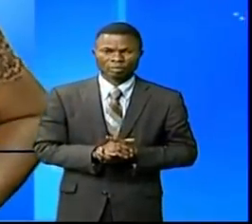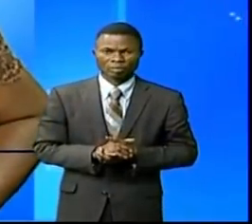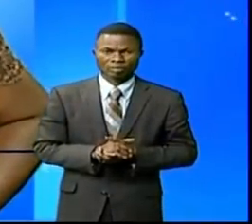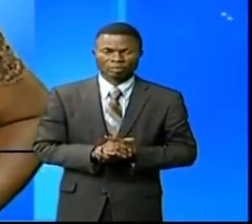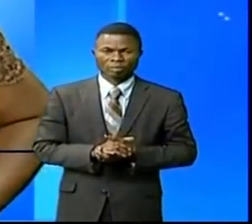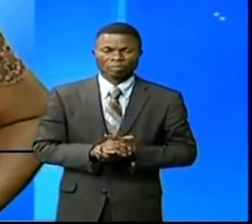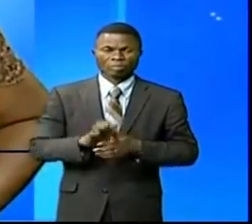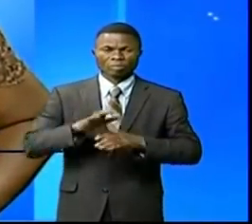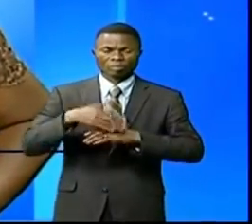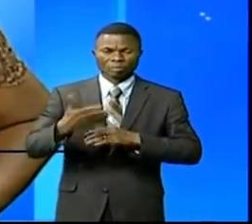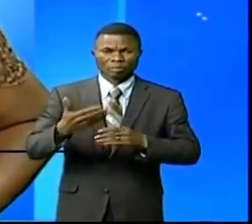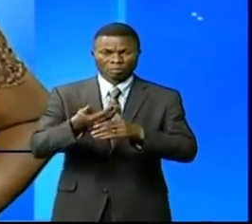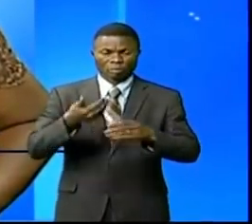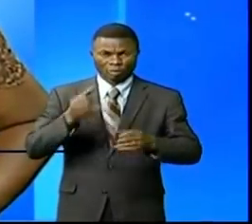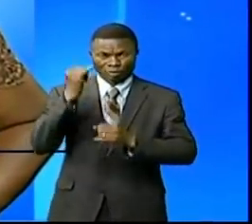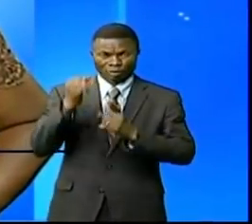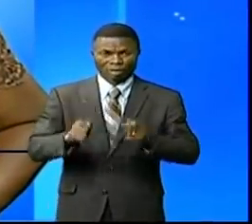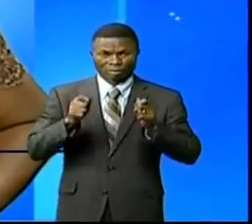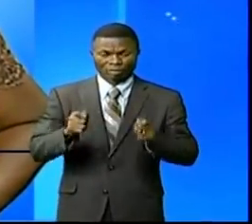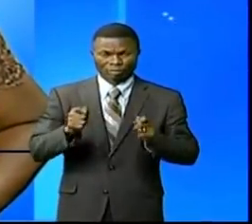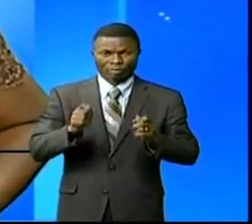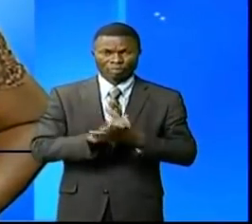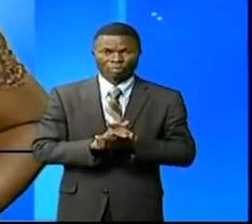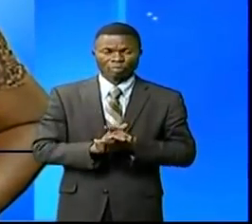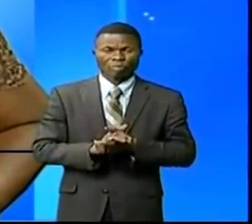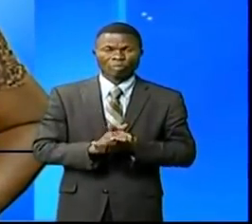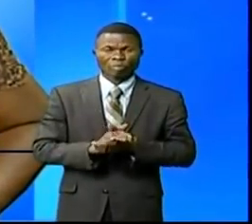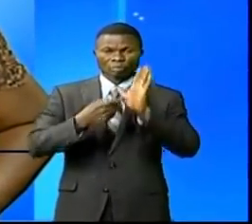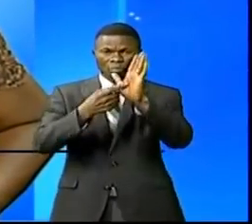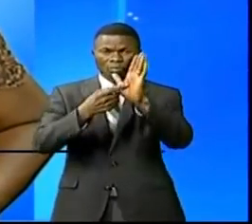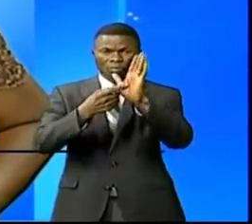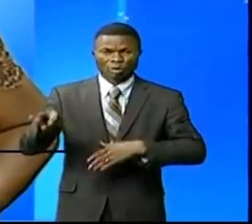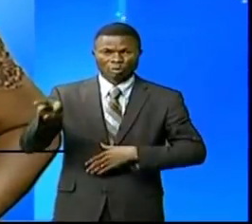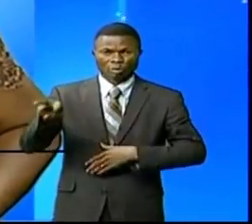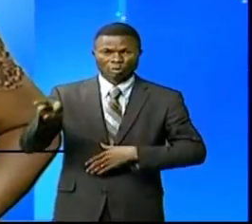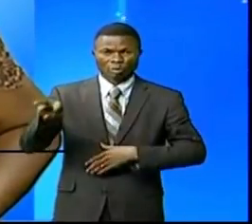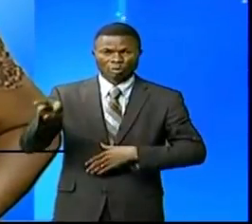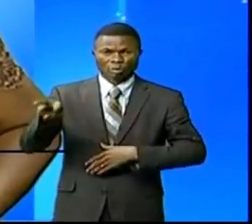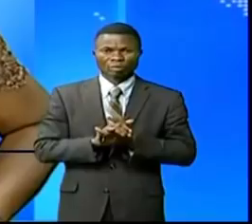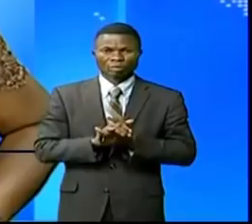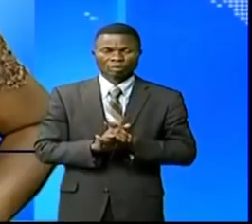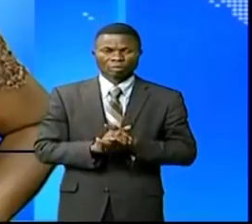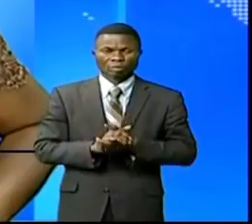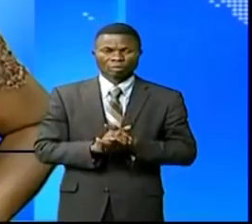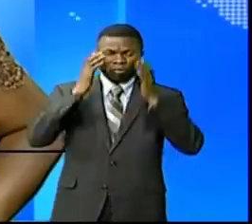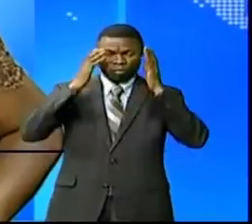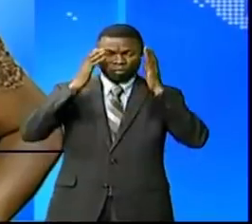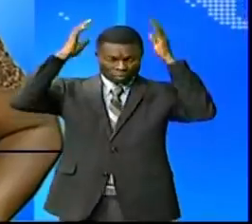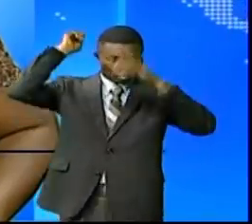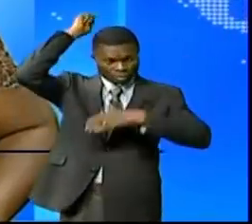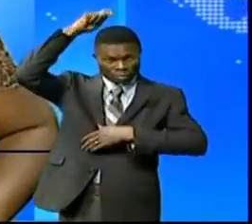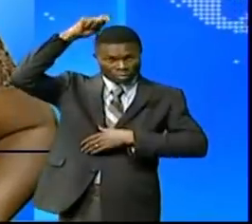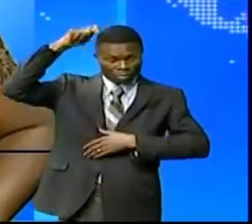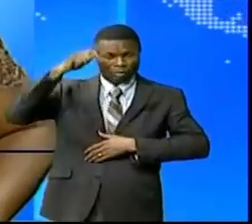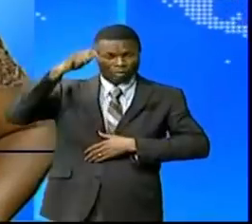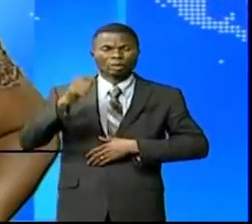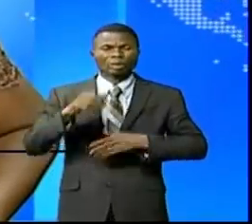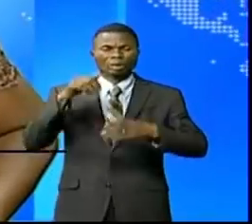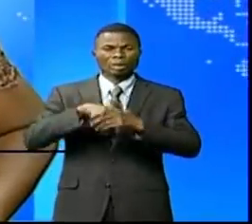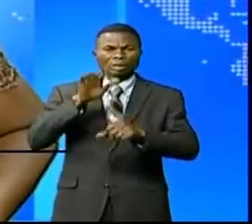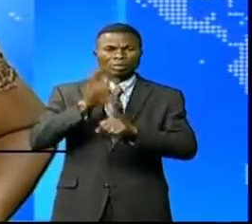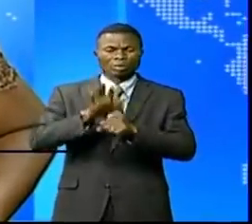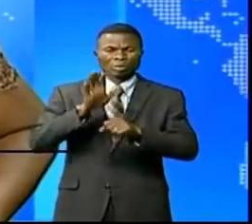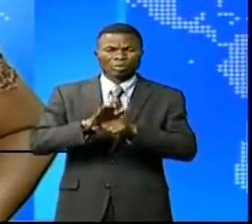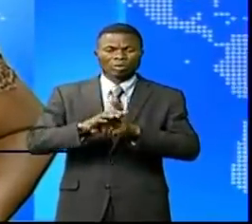Et puis, avant de terminer ce journal, nous vous proposons la collation de grades académiques dans